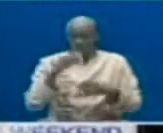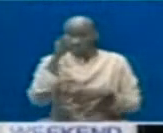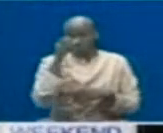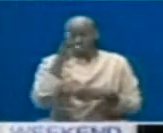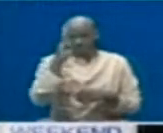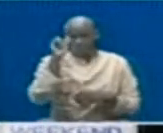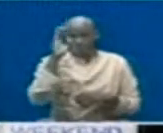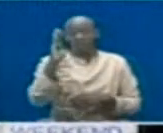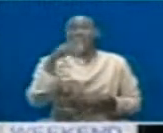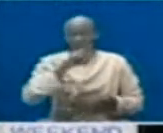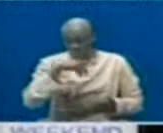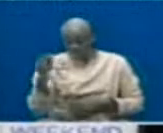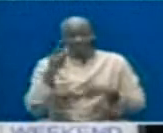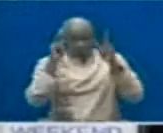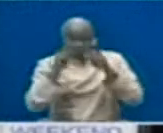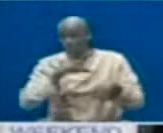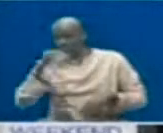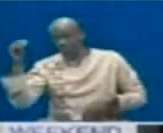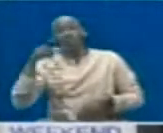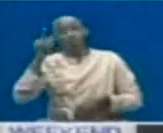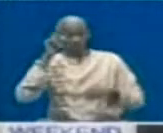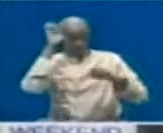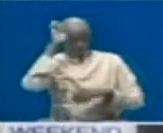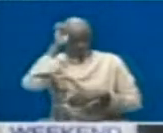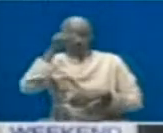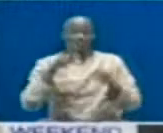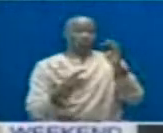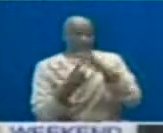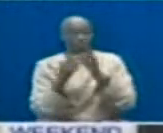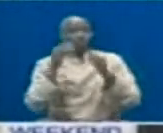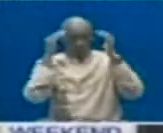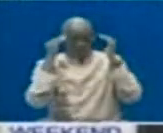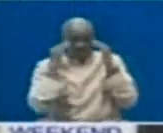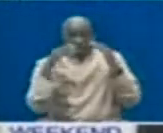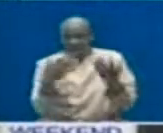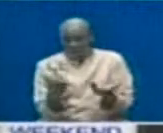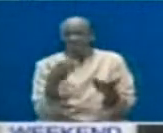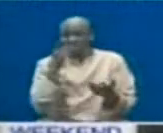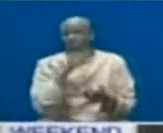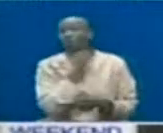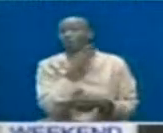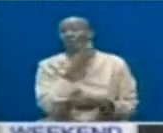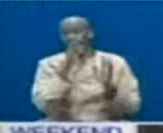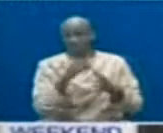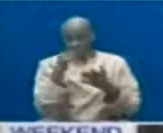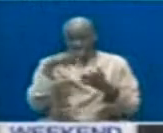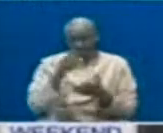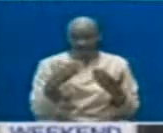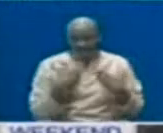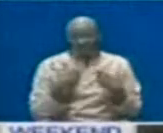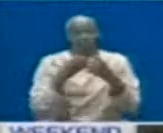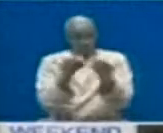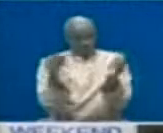Kisumu for Eldoret early Thursday morning. He was set to appear in court in a matter the complainant says the two had ironed